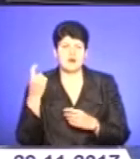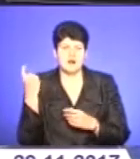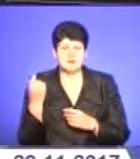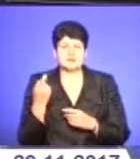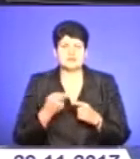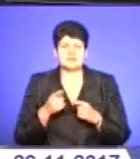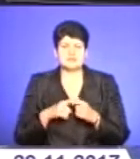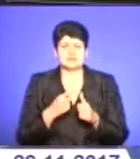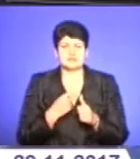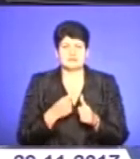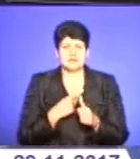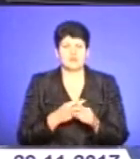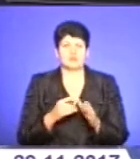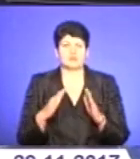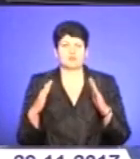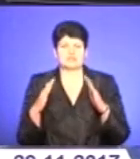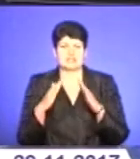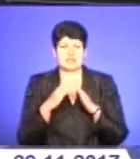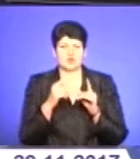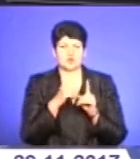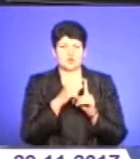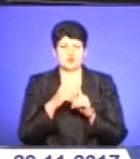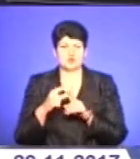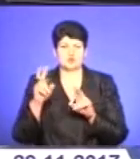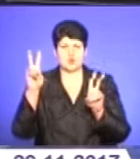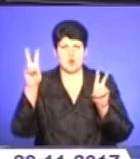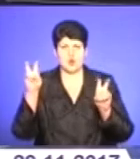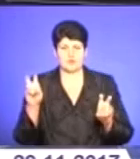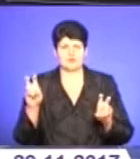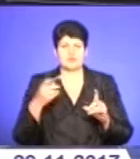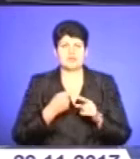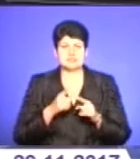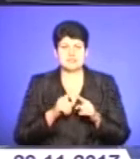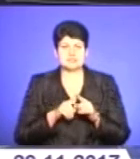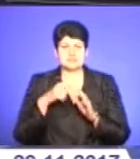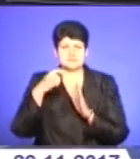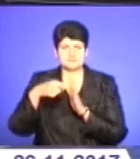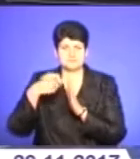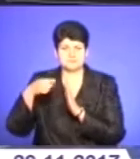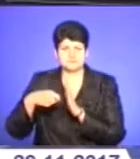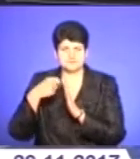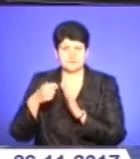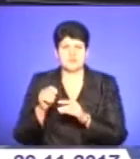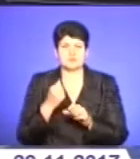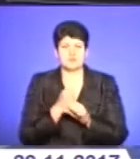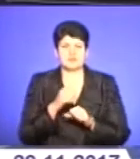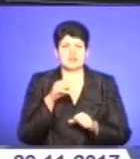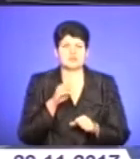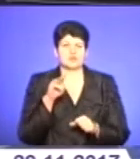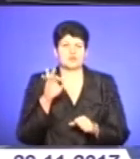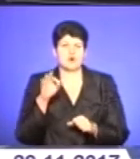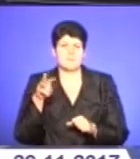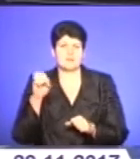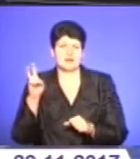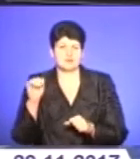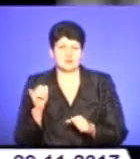митців назвали «Будинок Слово». Одноіменний документальний фільм зняв український режисер Тарас Томенко. Допрем'єрний показ стрічки відбувся